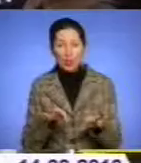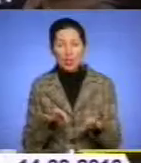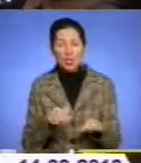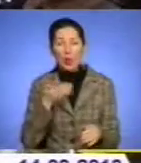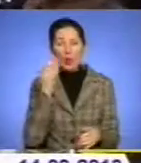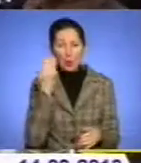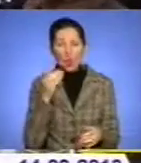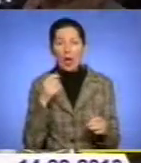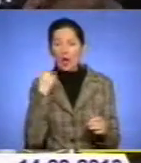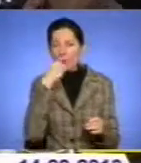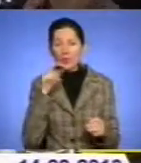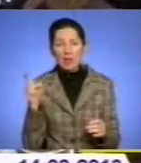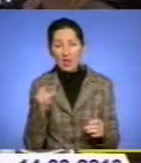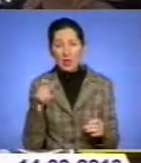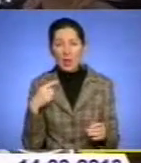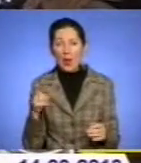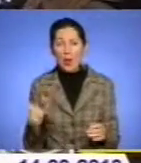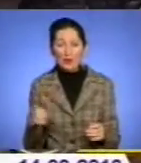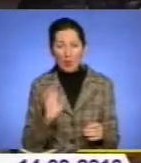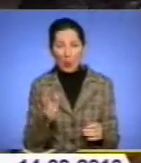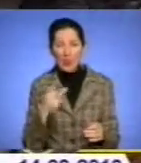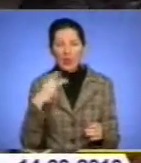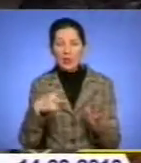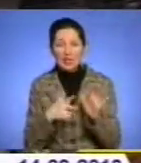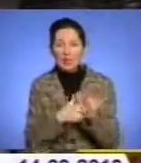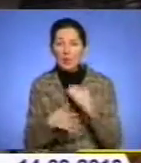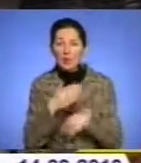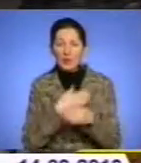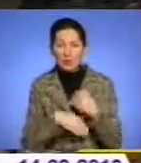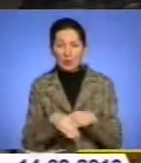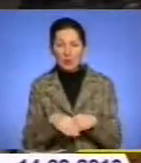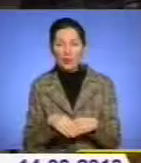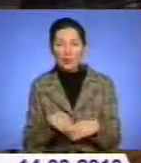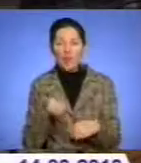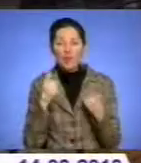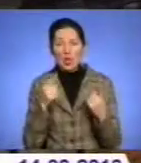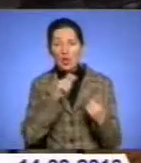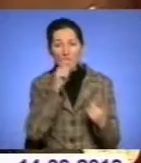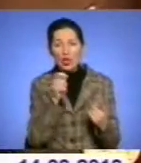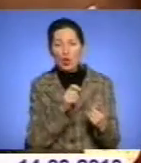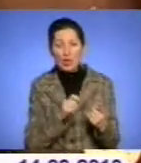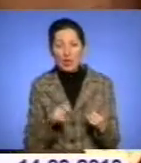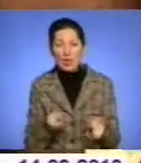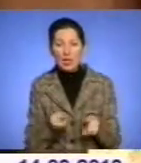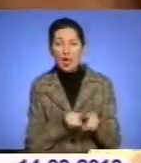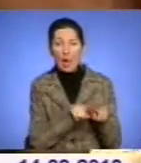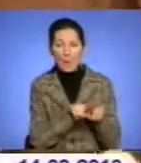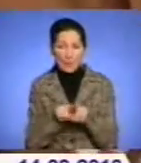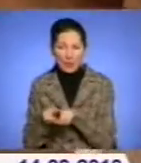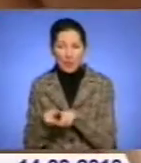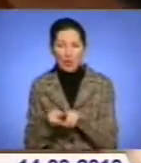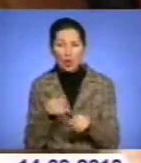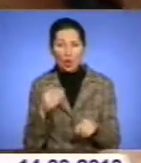Торік власниками автомобілів стали 28 людей з особливими потребами, інвалідів Великої вітчизняної війни та прирівняних до них